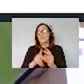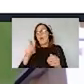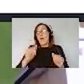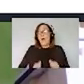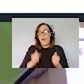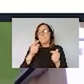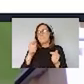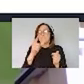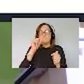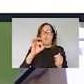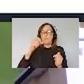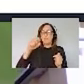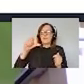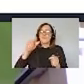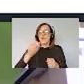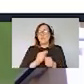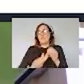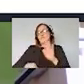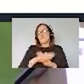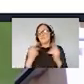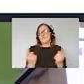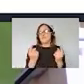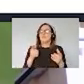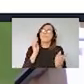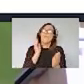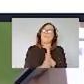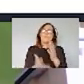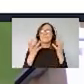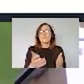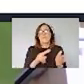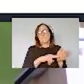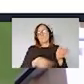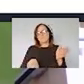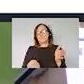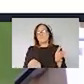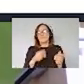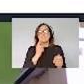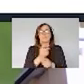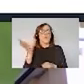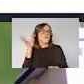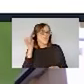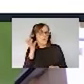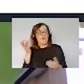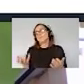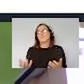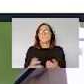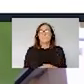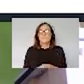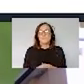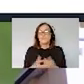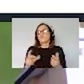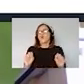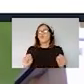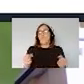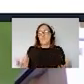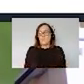że może ten podcast jest wyjściem z sytuacji, kiedy ktoś chce po prostu wyjść i jedynie słuchać tego, co się do